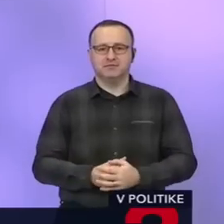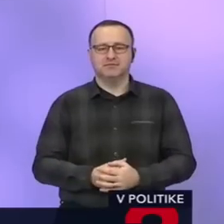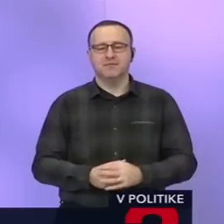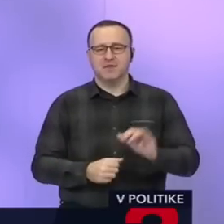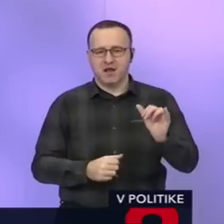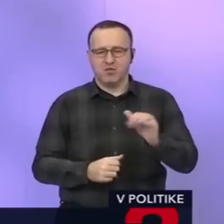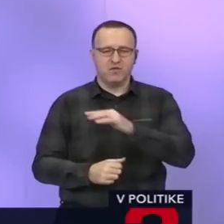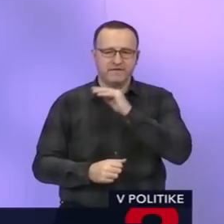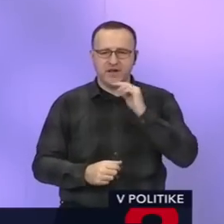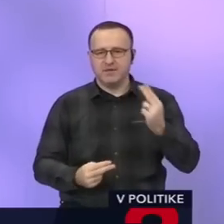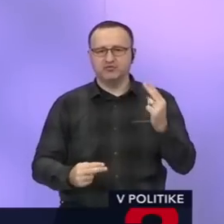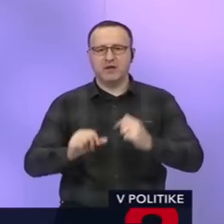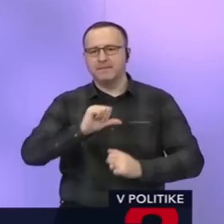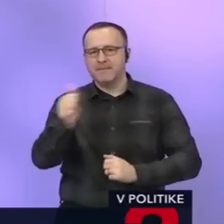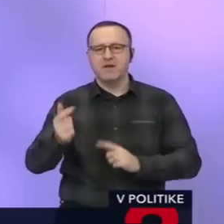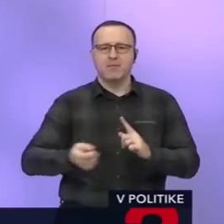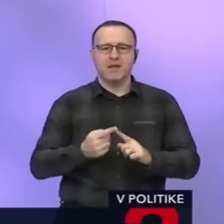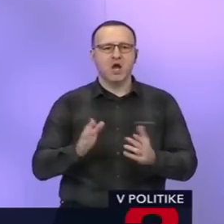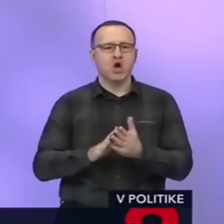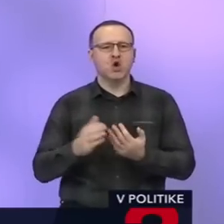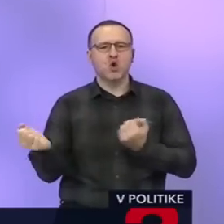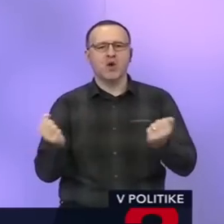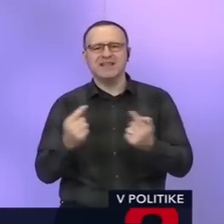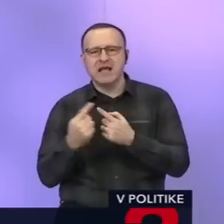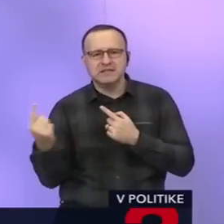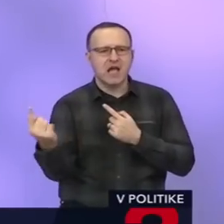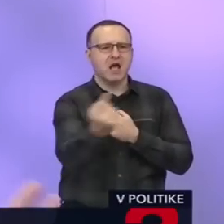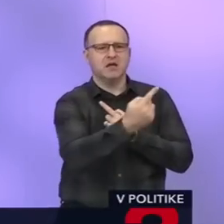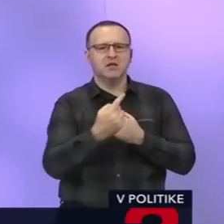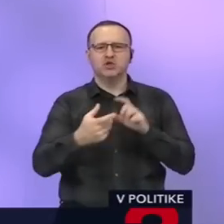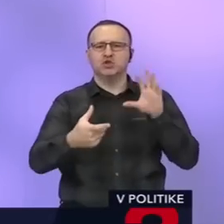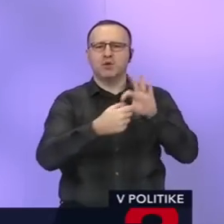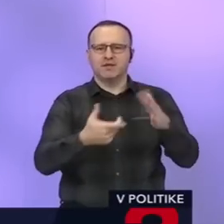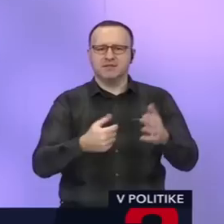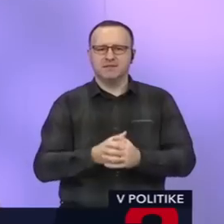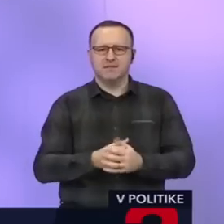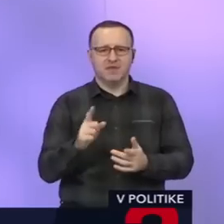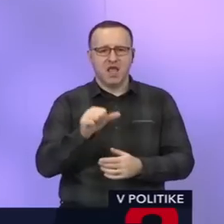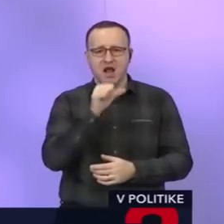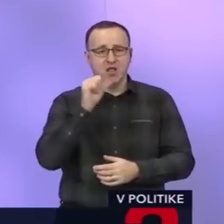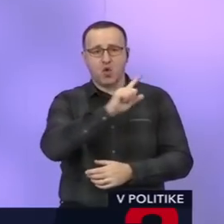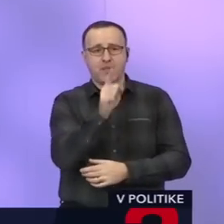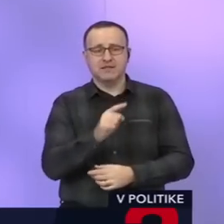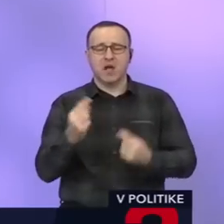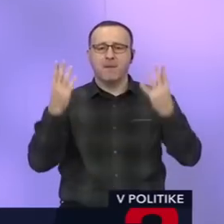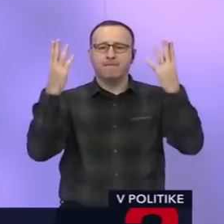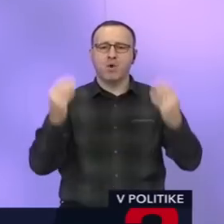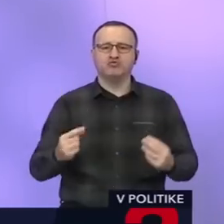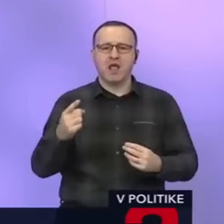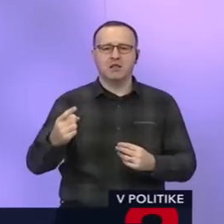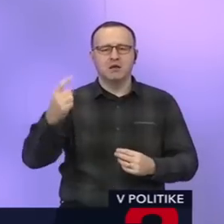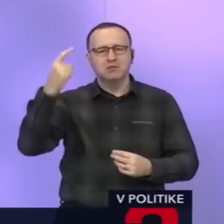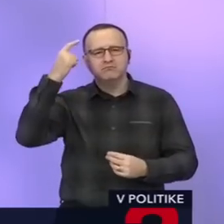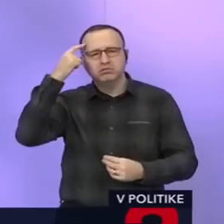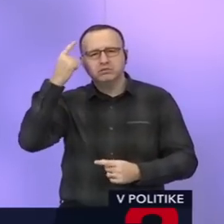ktorú sme predložili, aby sme koordinovali úzko so spojencami, pretože nielen otázka počtu týchto sofistikovaných zbraňových systémov,